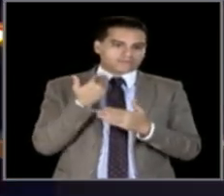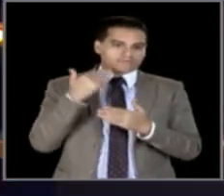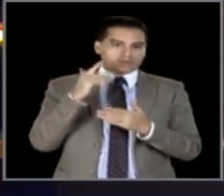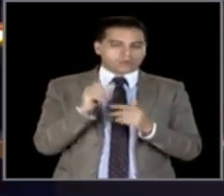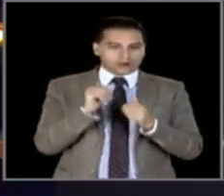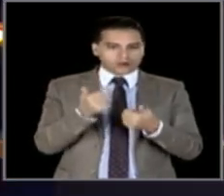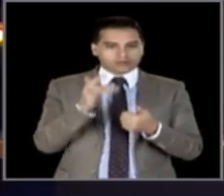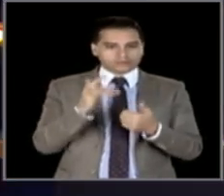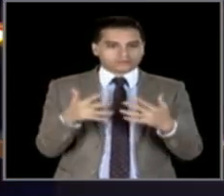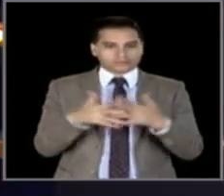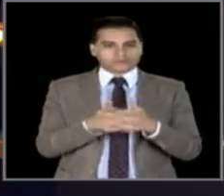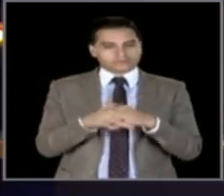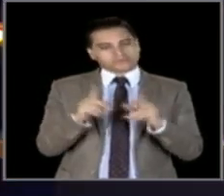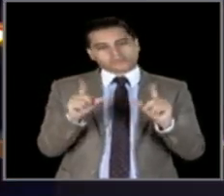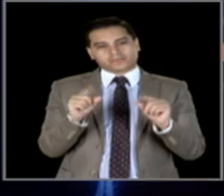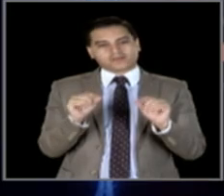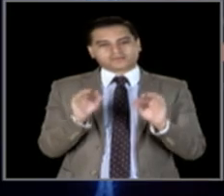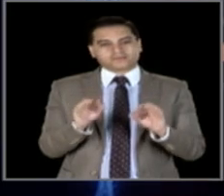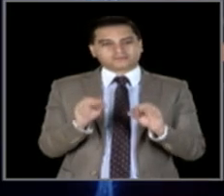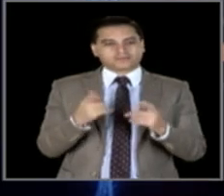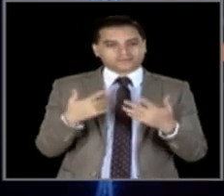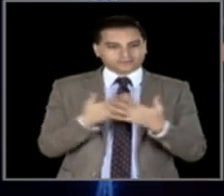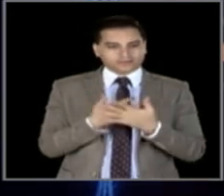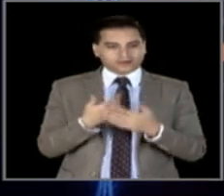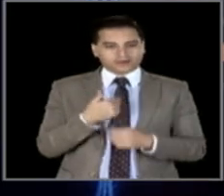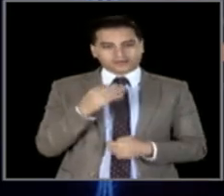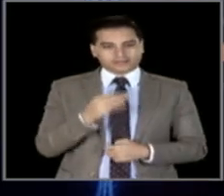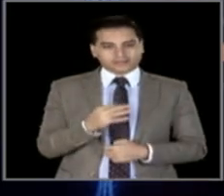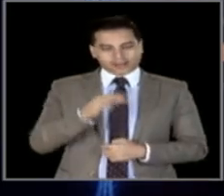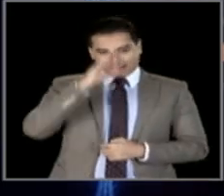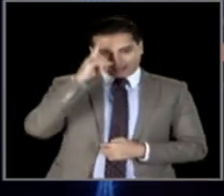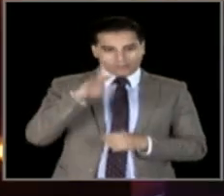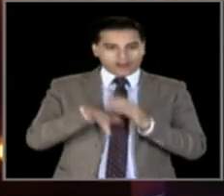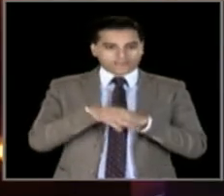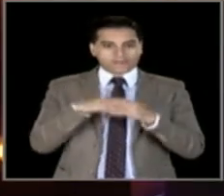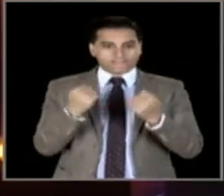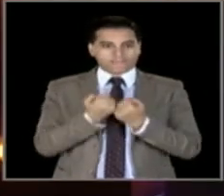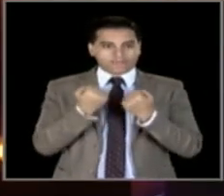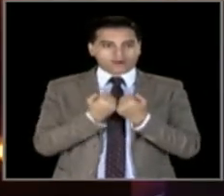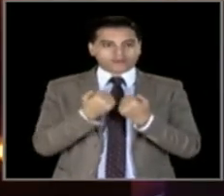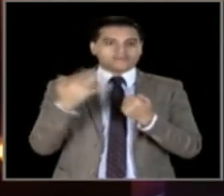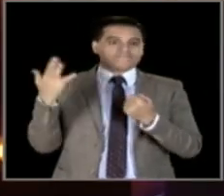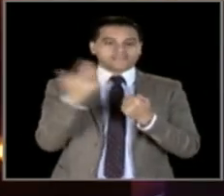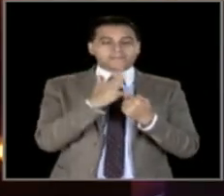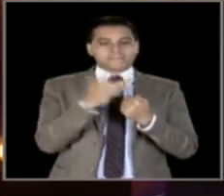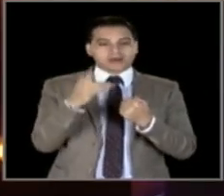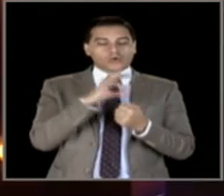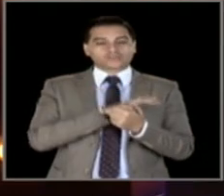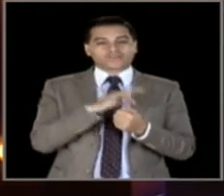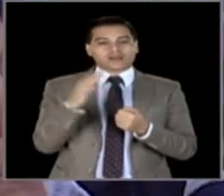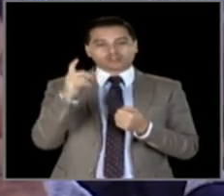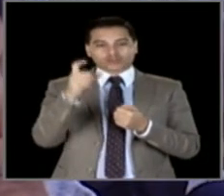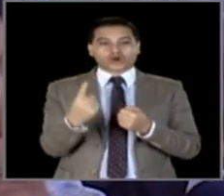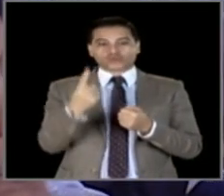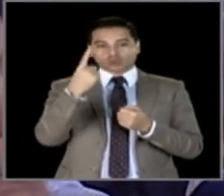المحاضرة. بيرفكت، دي حاجة فرحتني جداً. لو عملت محاضرة فيها 100 واستفاد منها بني